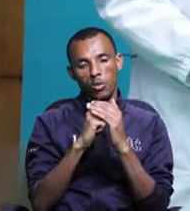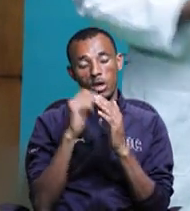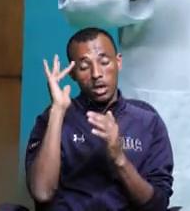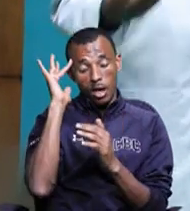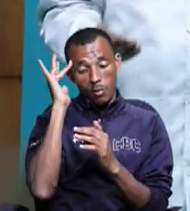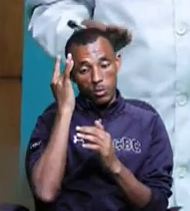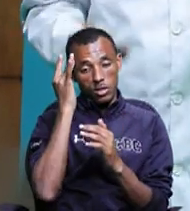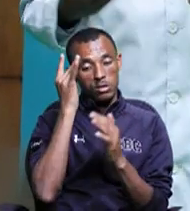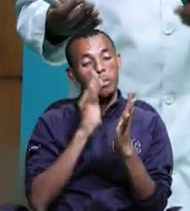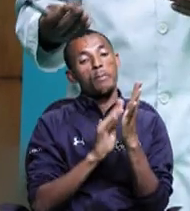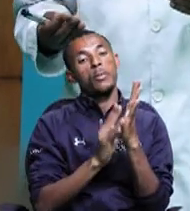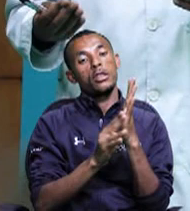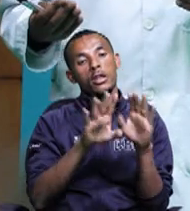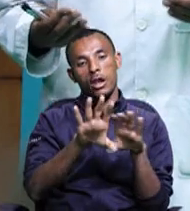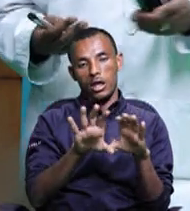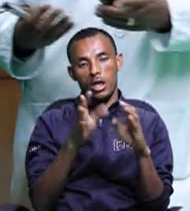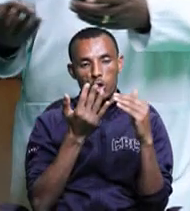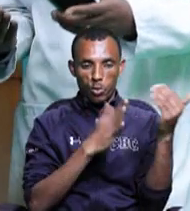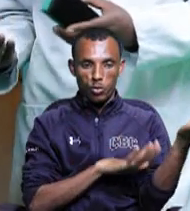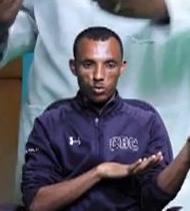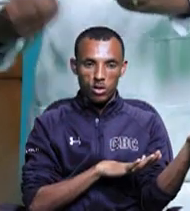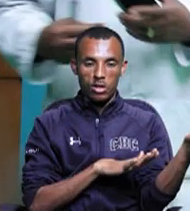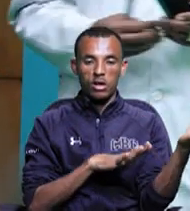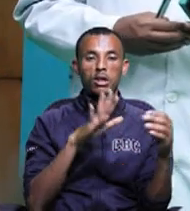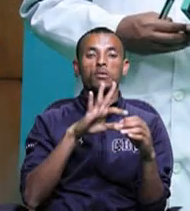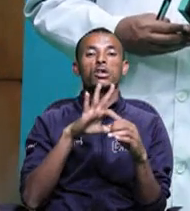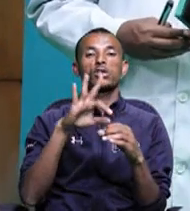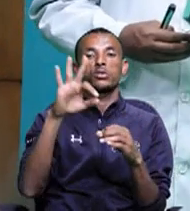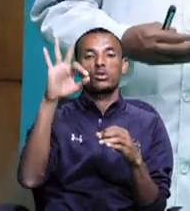የታመሙትን ምሕረት እንዲሰጥልና የሞቱትንም ነፍሳቸው እንዲምርልን